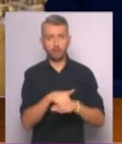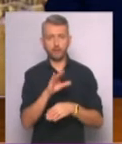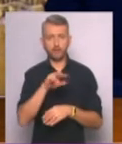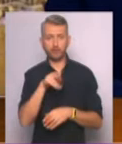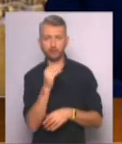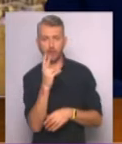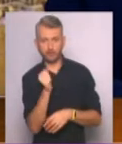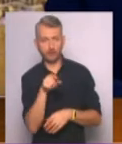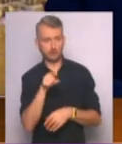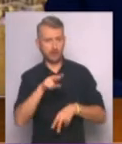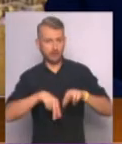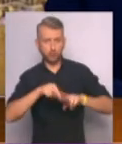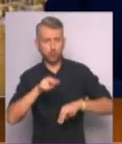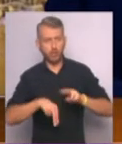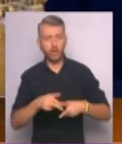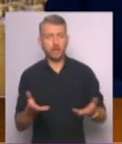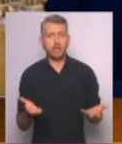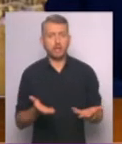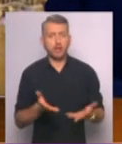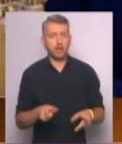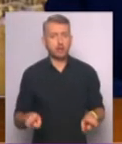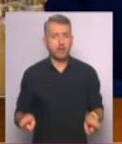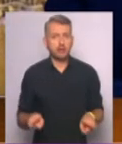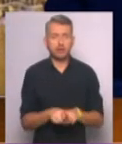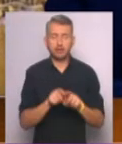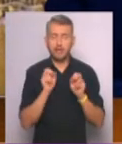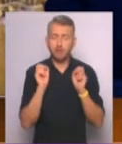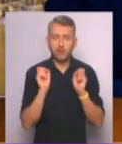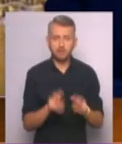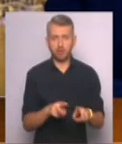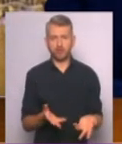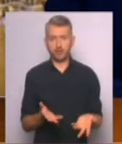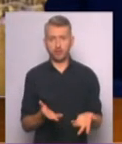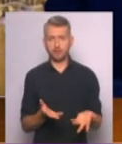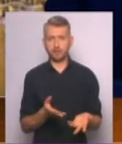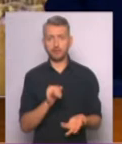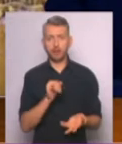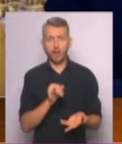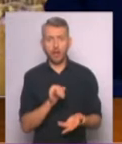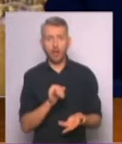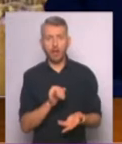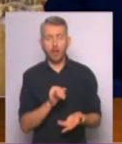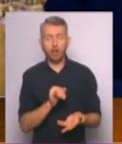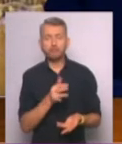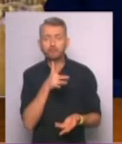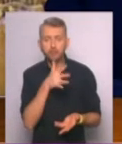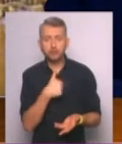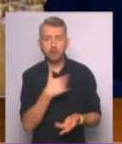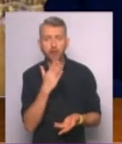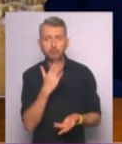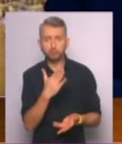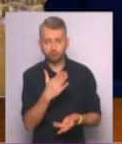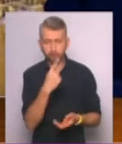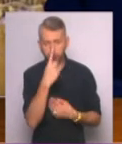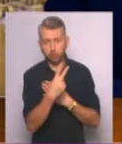ця забудова, яка настільки небезпечна. І доки будуть нас водить за